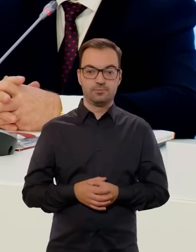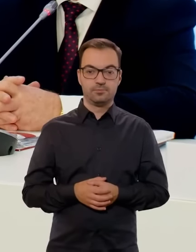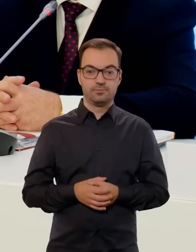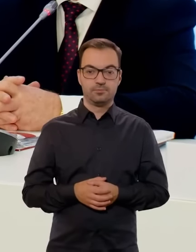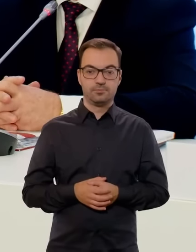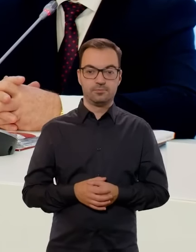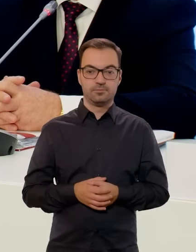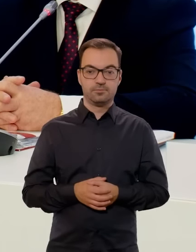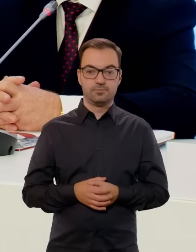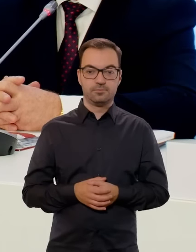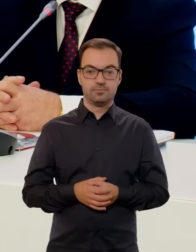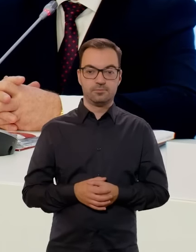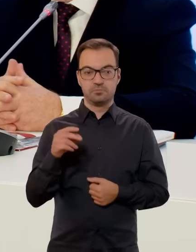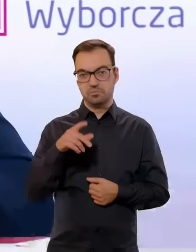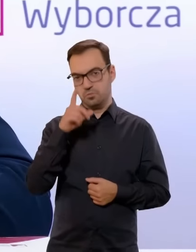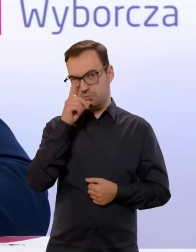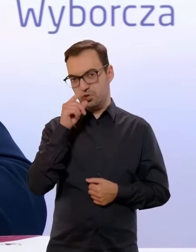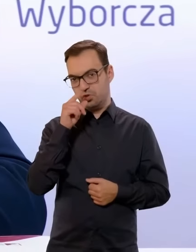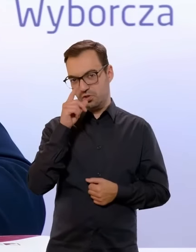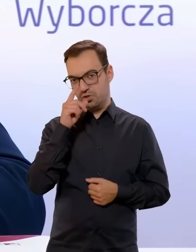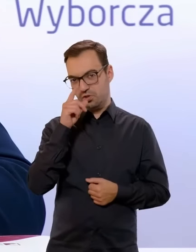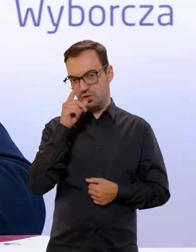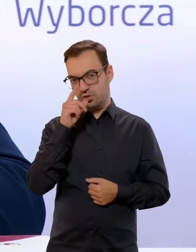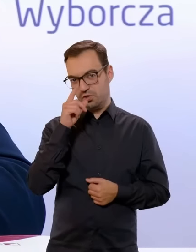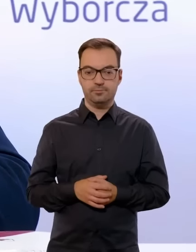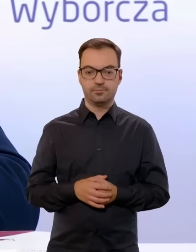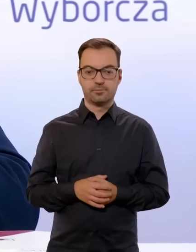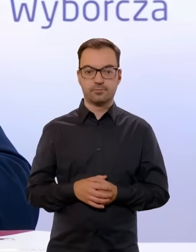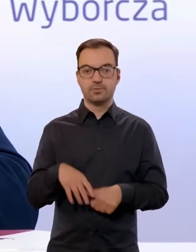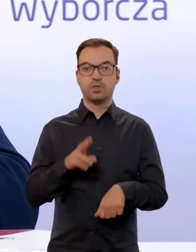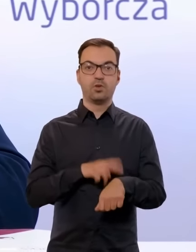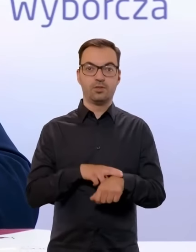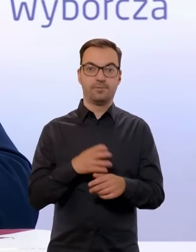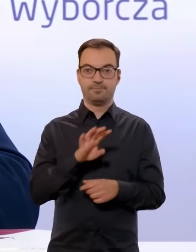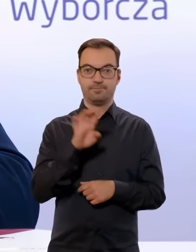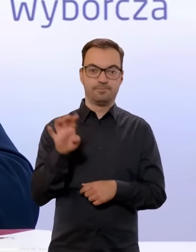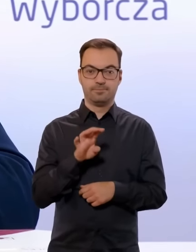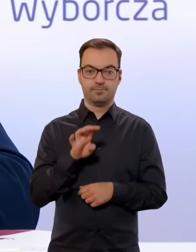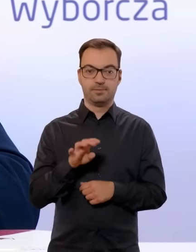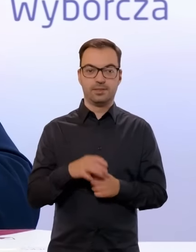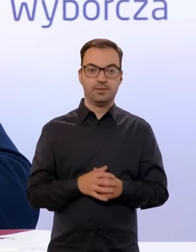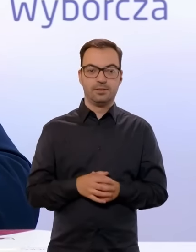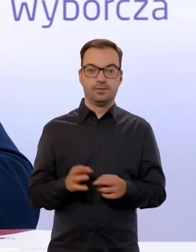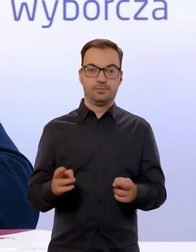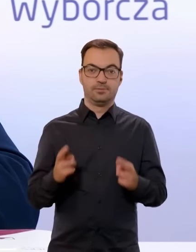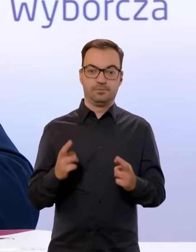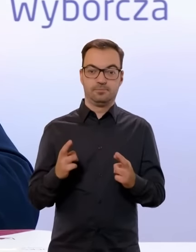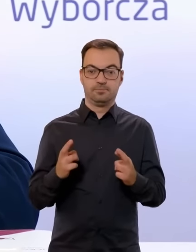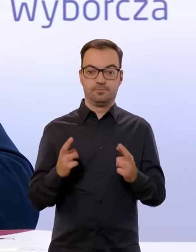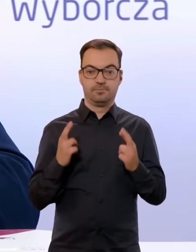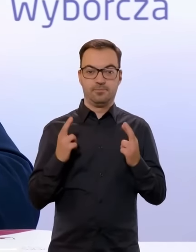Znaczy sądzę, że poniedziałek jest realny. Jest kwestia tylko określenia godziny. Mam nadzieję, że to